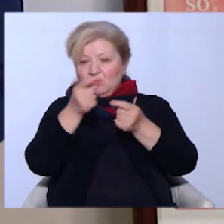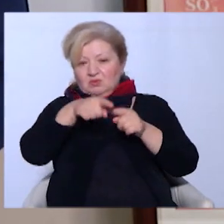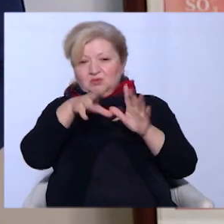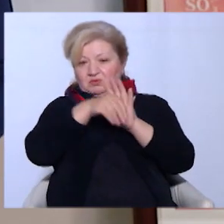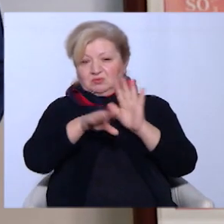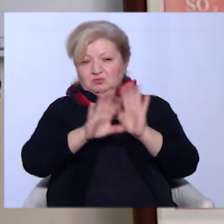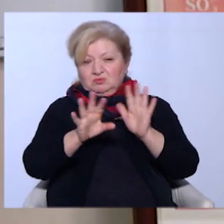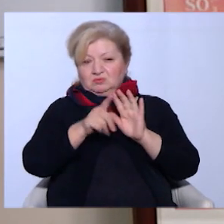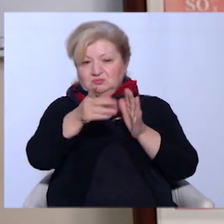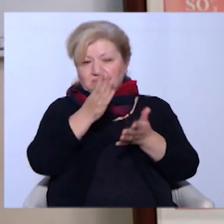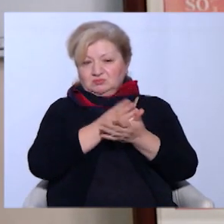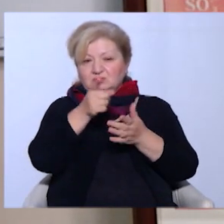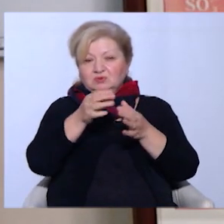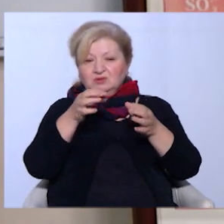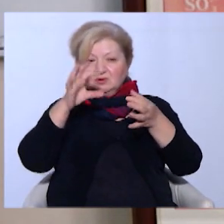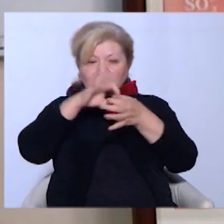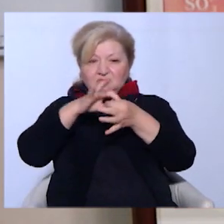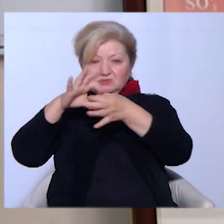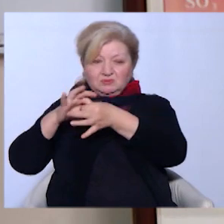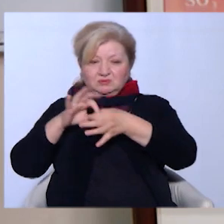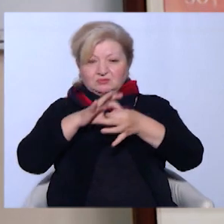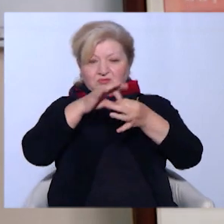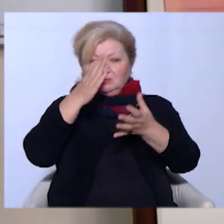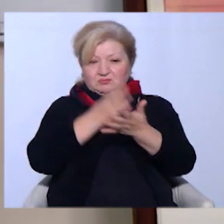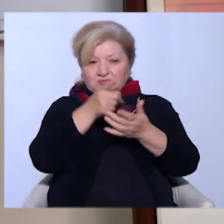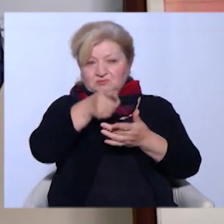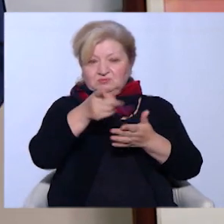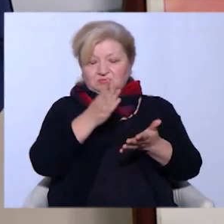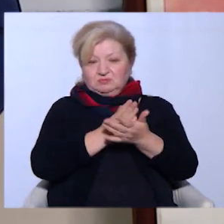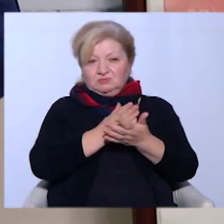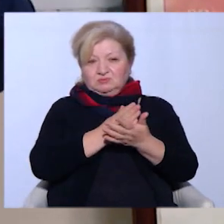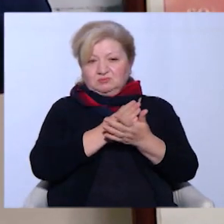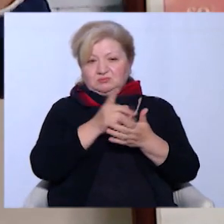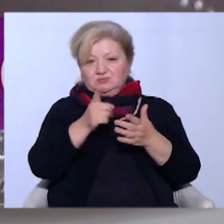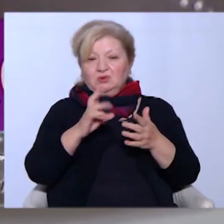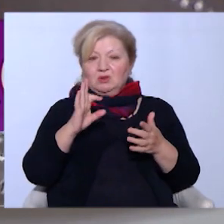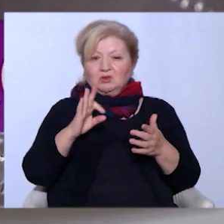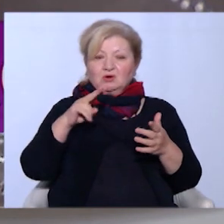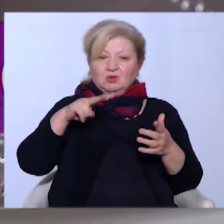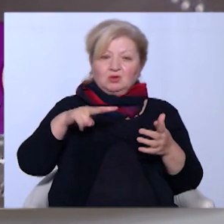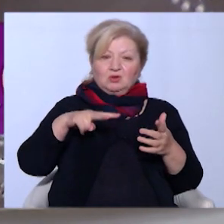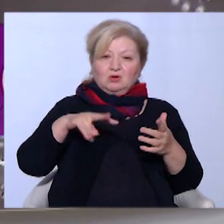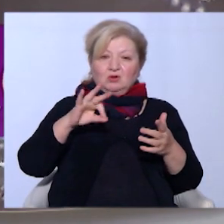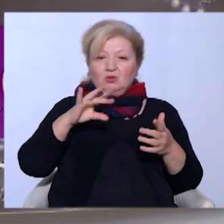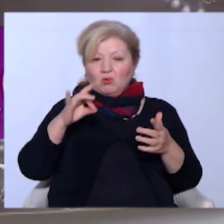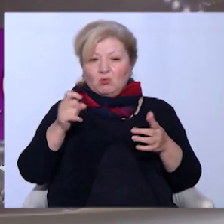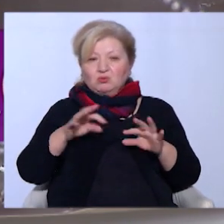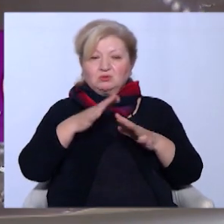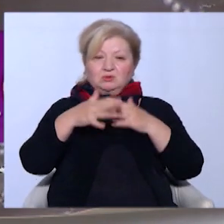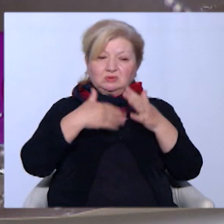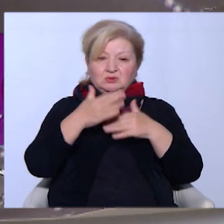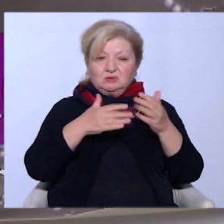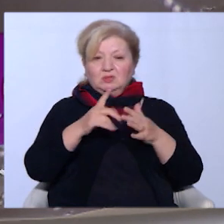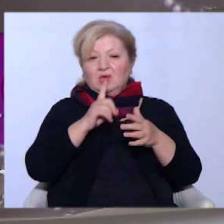შედგება. კვანძებში, კრისტალური მესრის კვანძებში, ნატრიუმისა და ქლორის, ანუ ატომზე და მოლეკულაზე